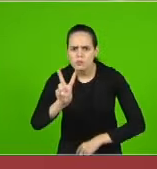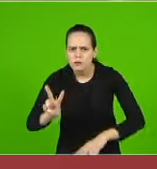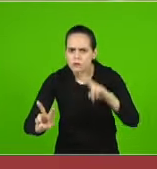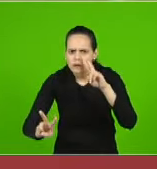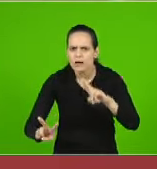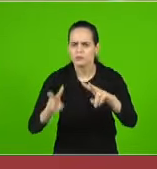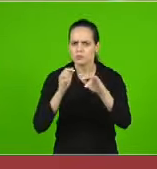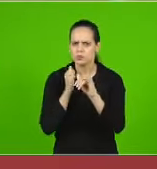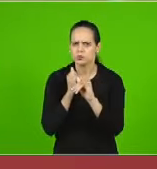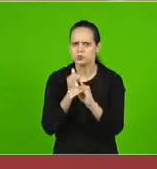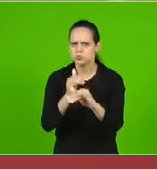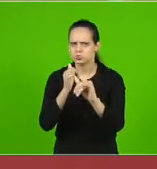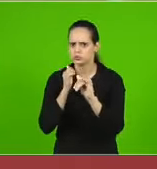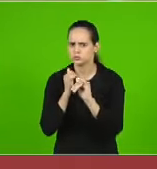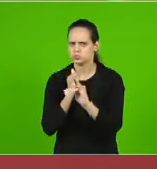трубные звуки,